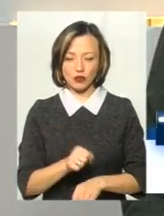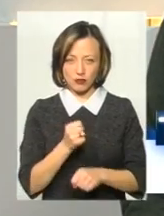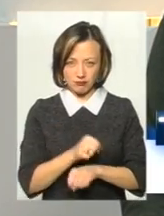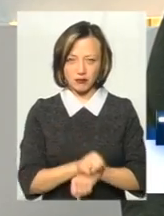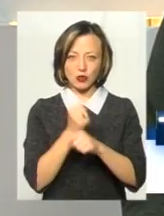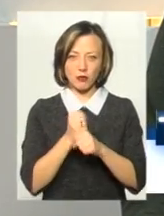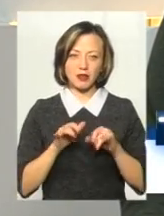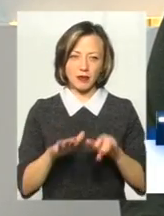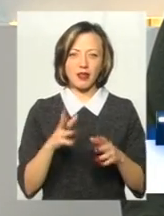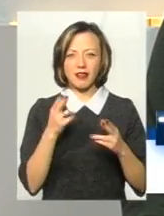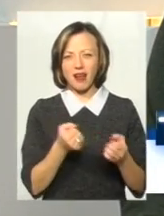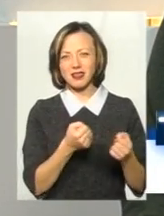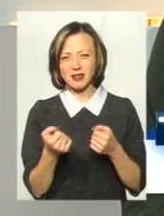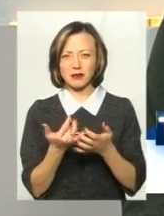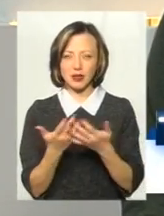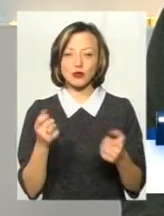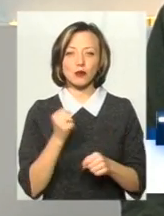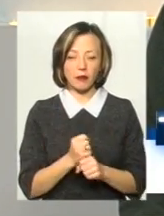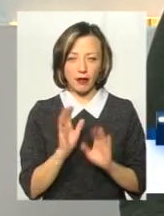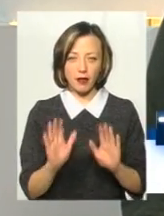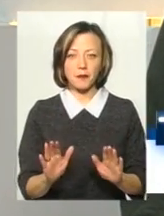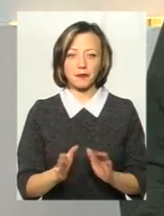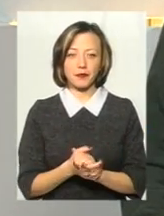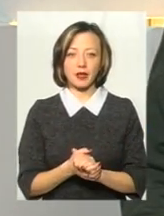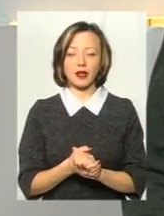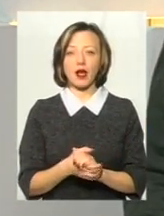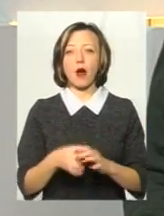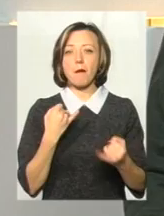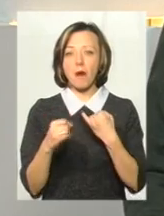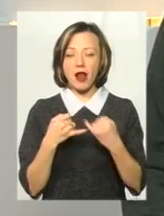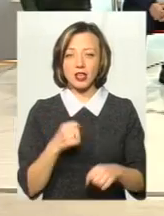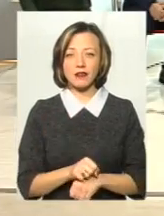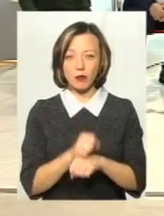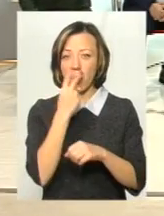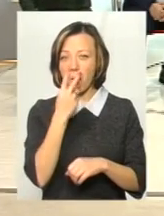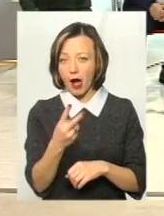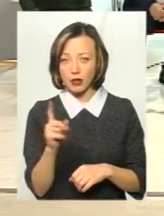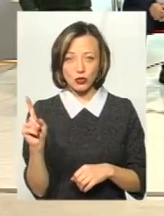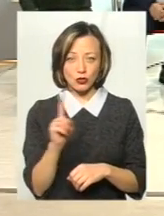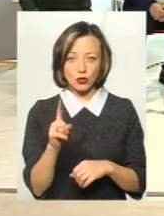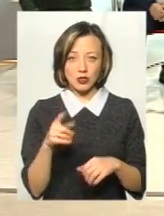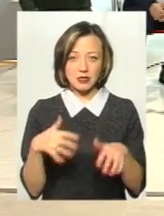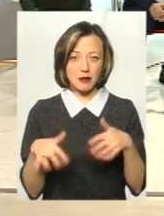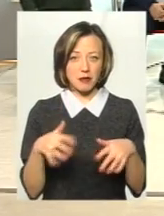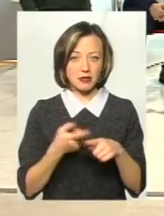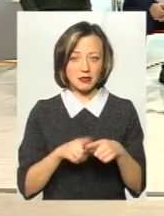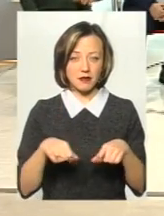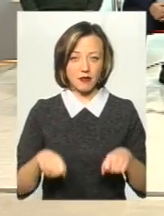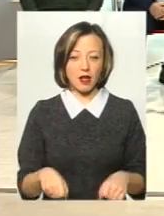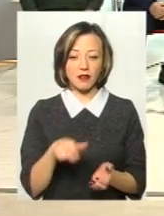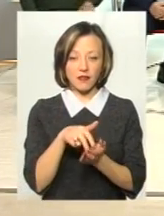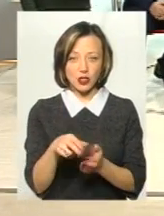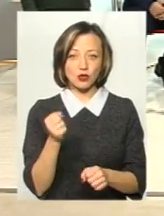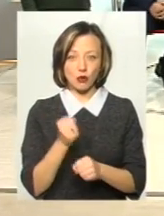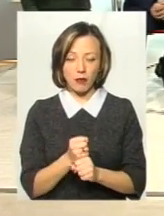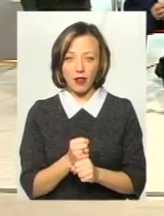справу. Да, з затримкою з усім зробили. Помаранчева революція, побачили, що слабесенька ця влада, вийшли і